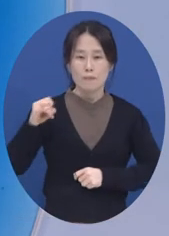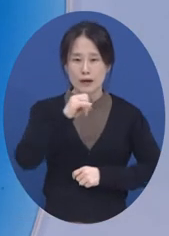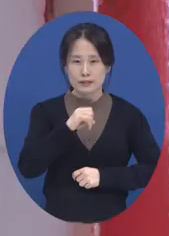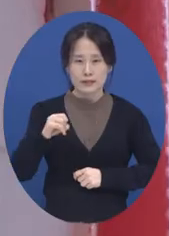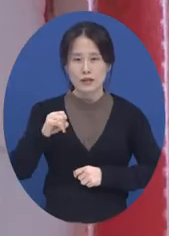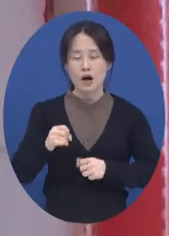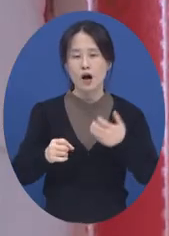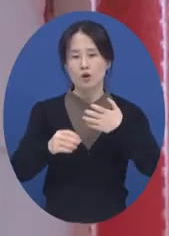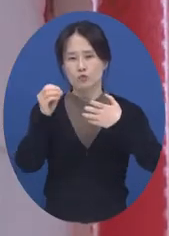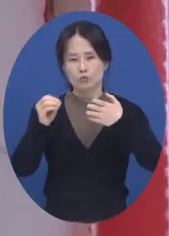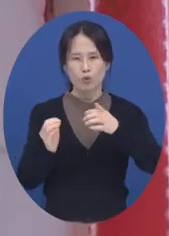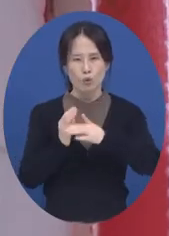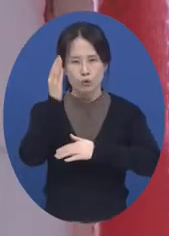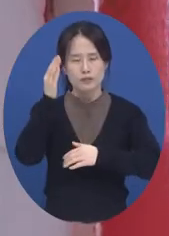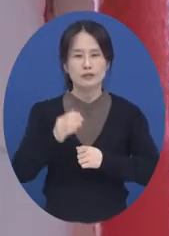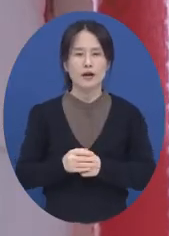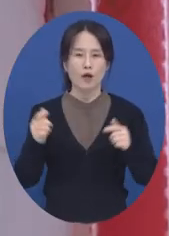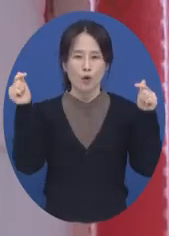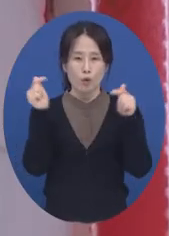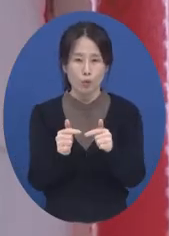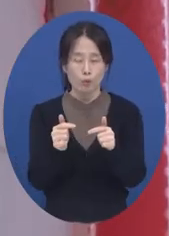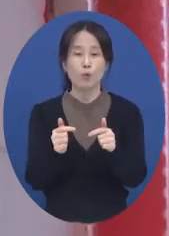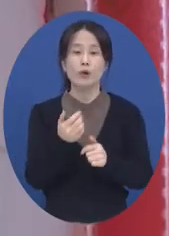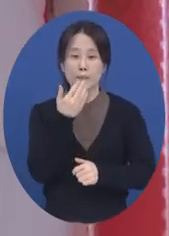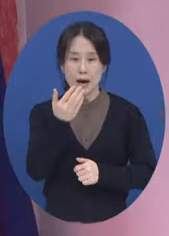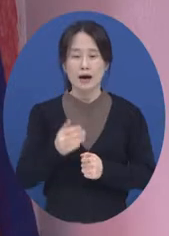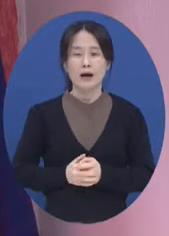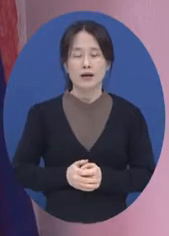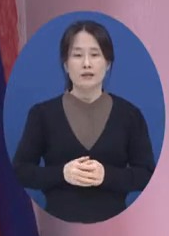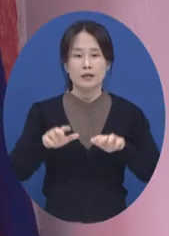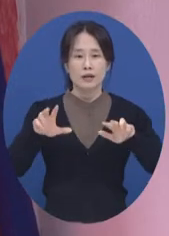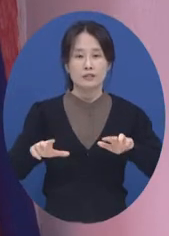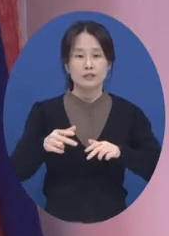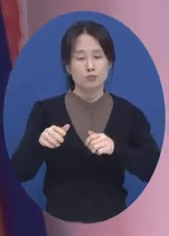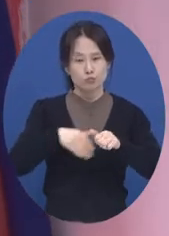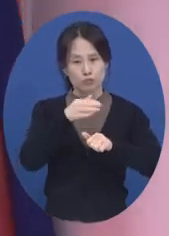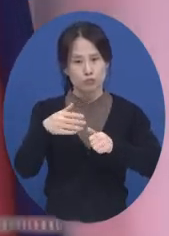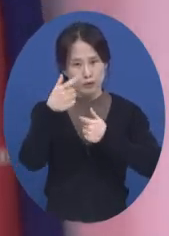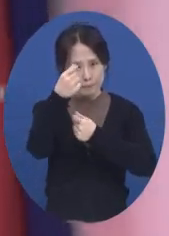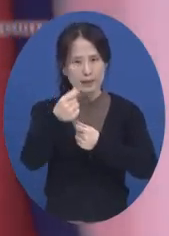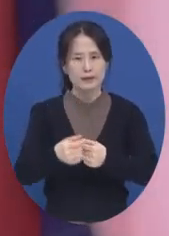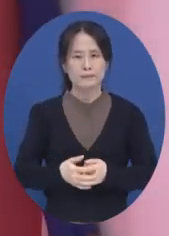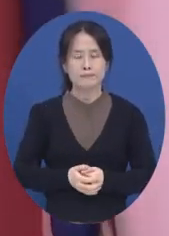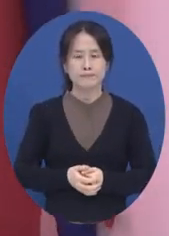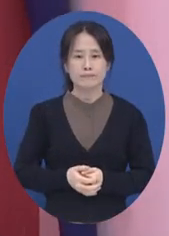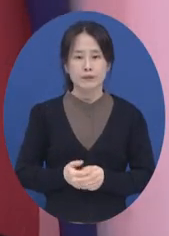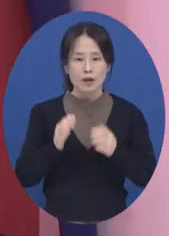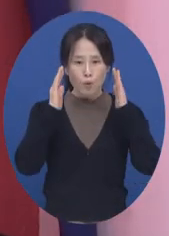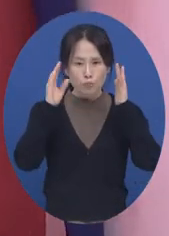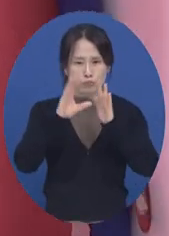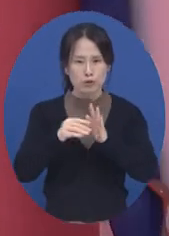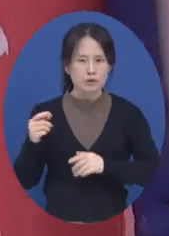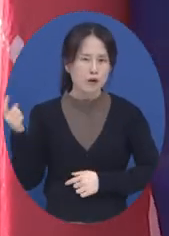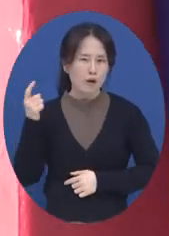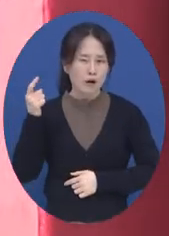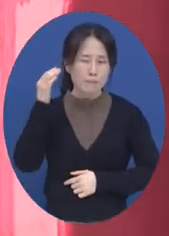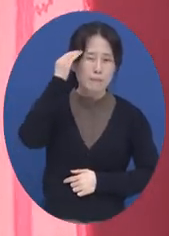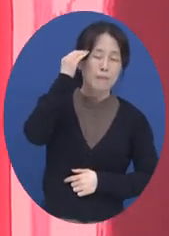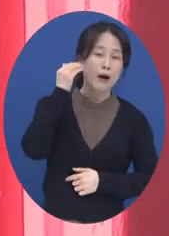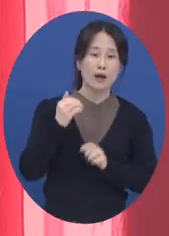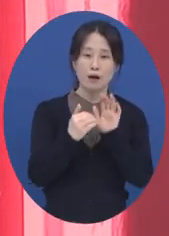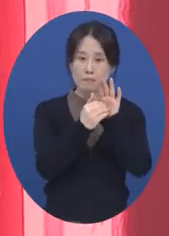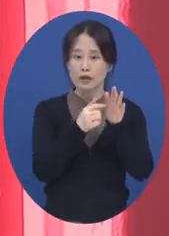박테리아도 90% 이상 제거하기 때문에 코로나 상황의 제격입니다. 또 공부하는 데 소음 때문에 방해받지